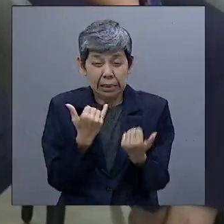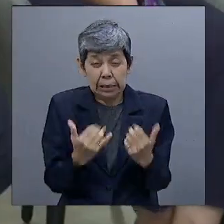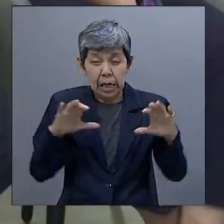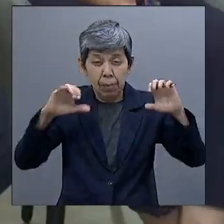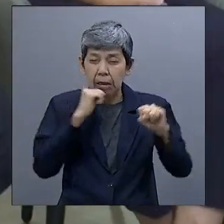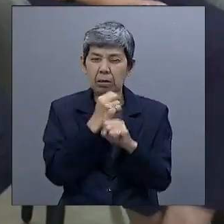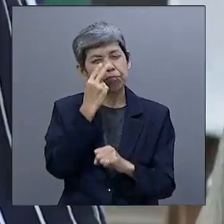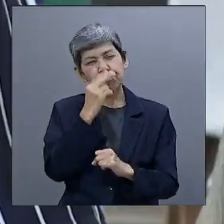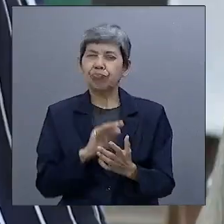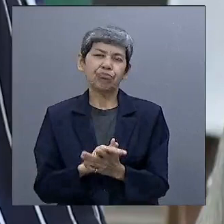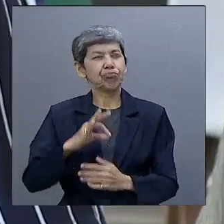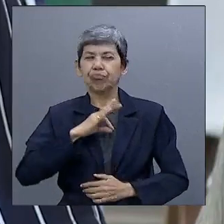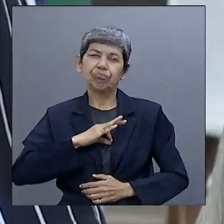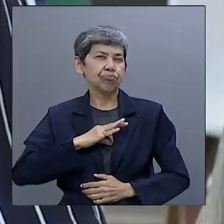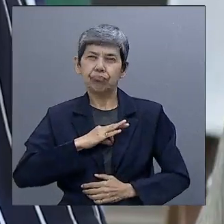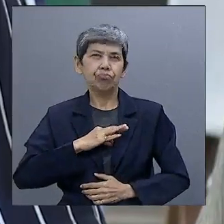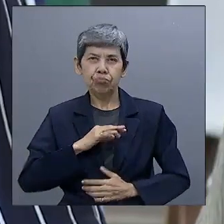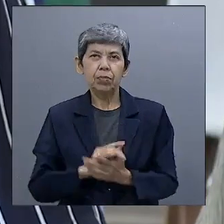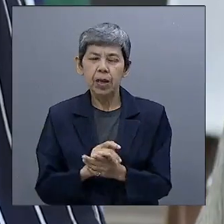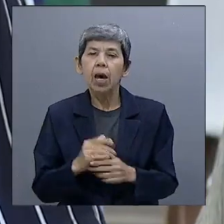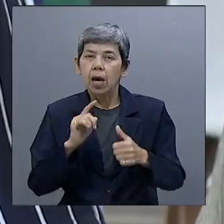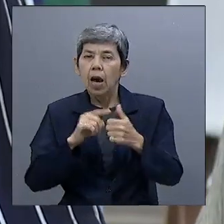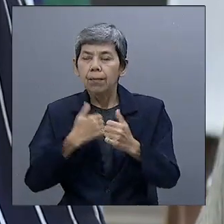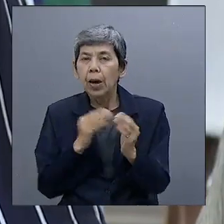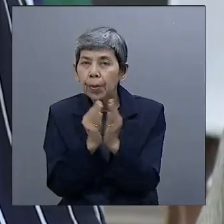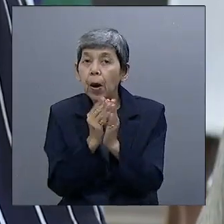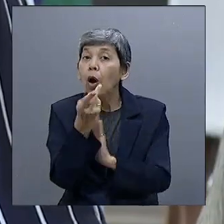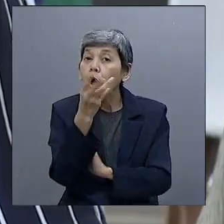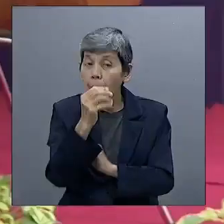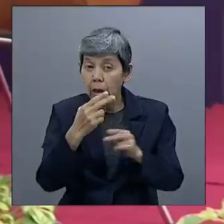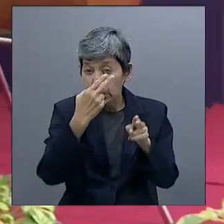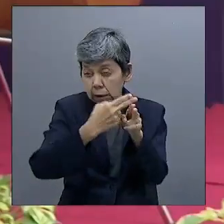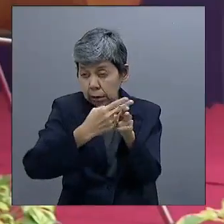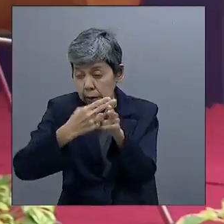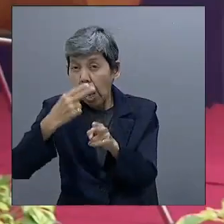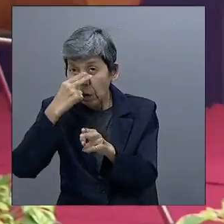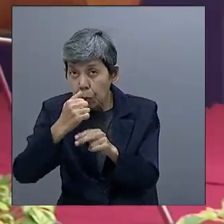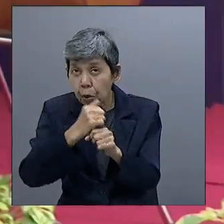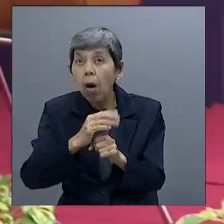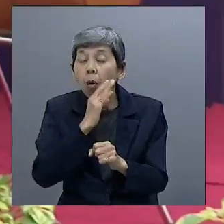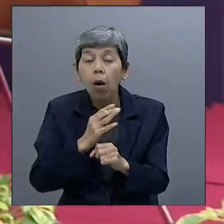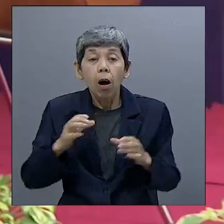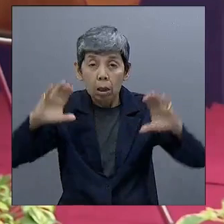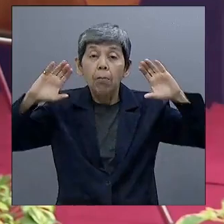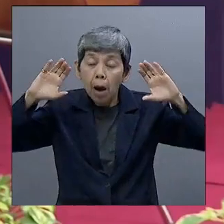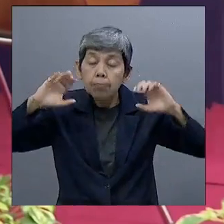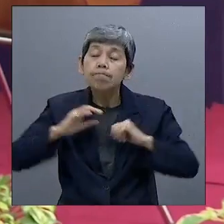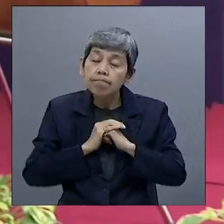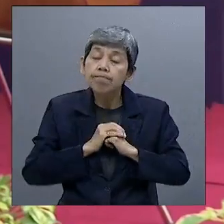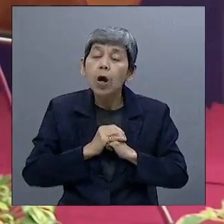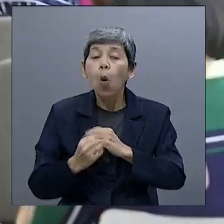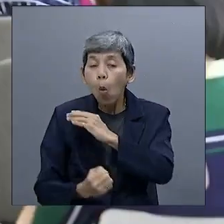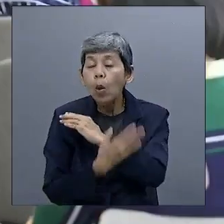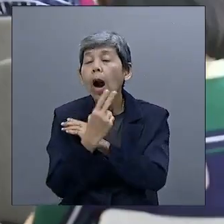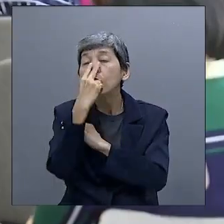ก็ไม่ค่อยจะตรงใจเท่าไหร่ค่ะรวมไปถึงโผคณะรัฐมนตรีที่ออกมาด้วยแต่เมื่อเข้ามาเป็นรัฐบาลแล้วก็จะให้โอกาส